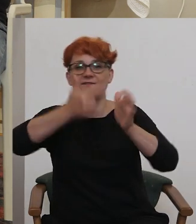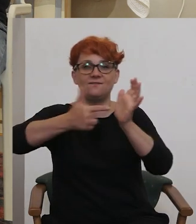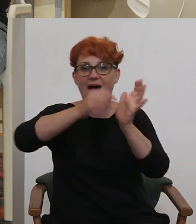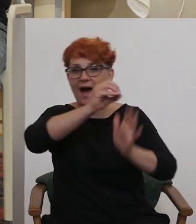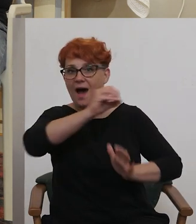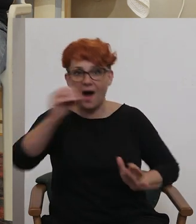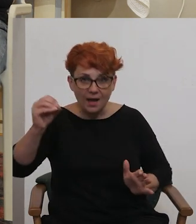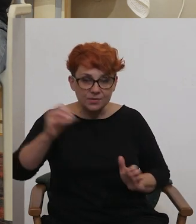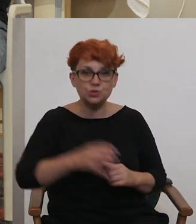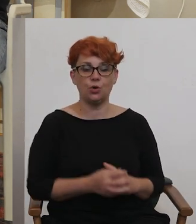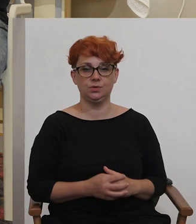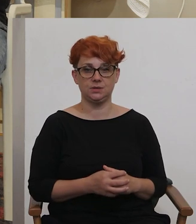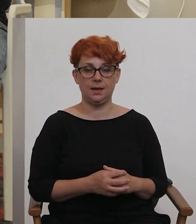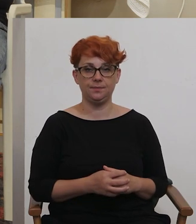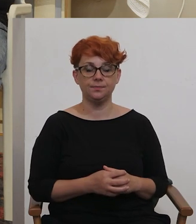Platerówki zostały